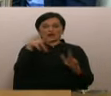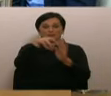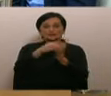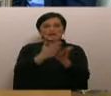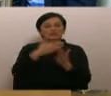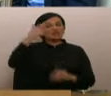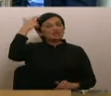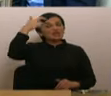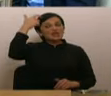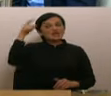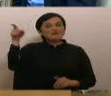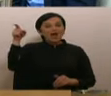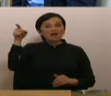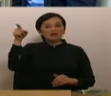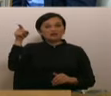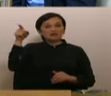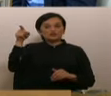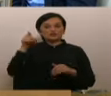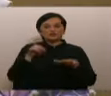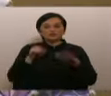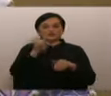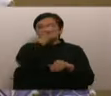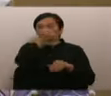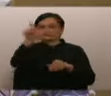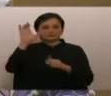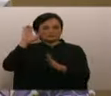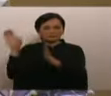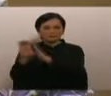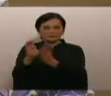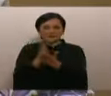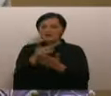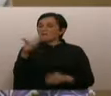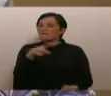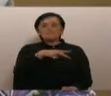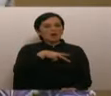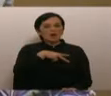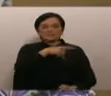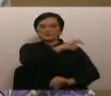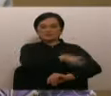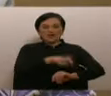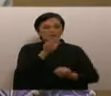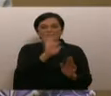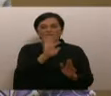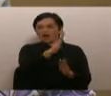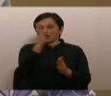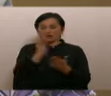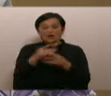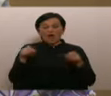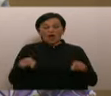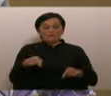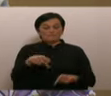ბიძინა ივანიშვილის გოშიები, თქვენ არ ხართ პარლამენტის წევრები, და ამიტომ ამ